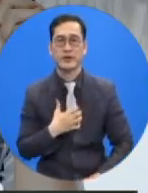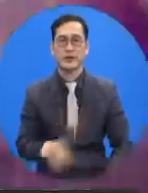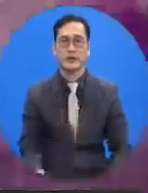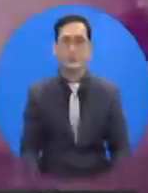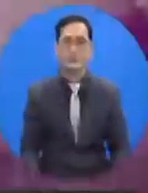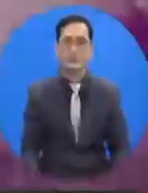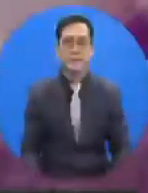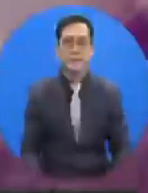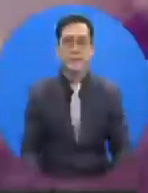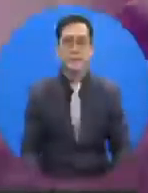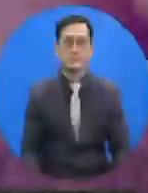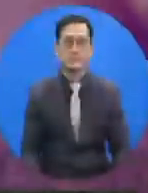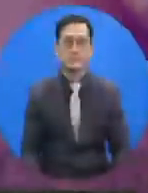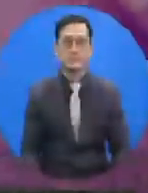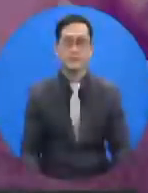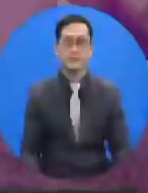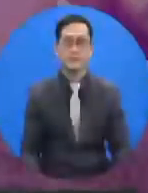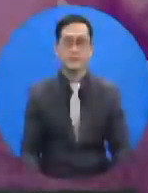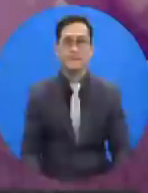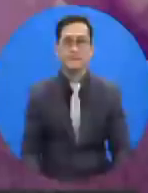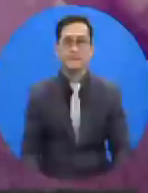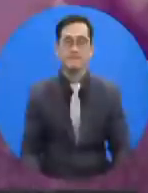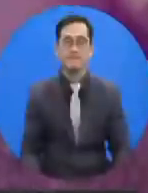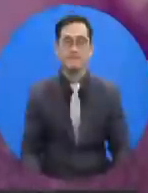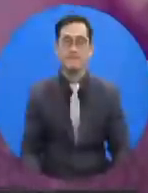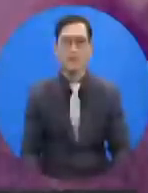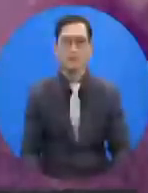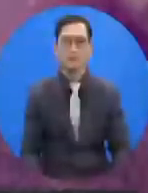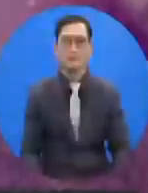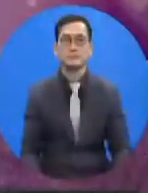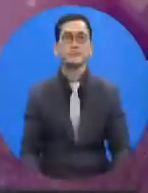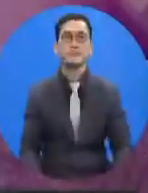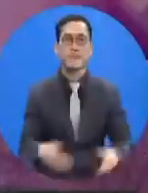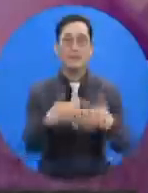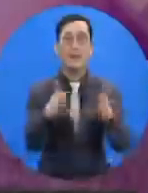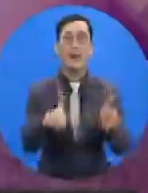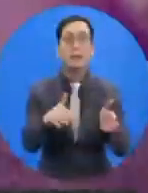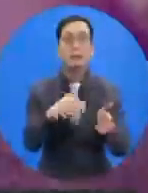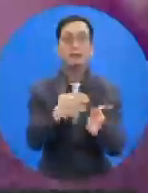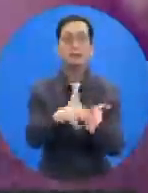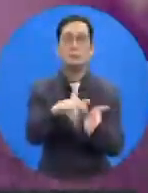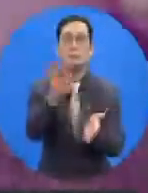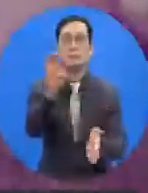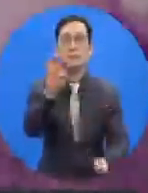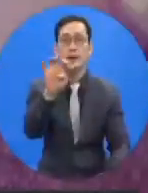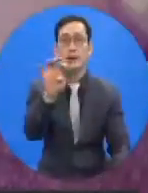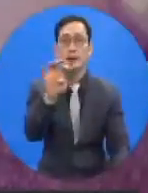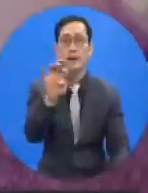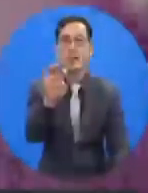바이러스 전문가 김정희 교수님 나오셨는데 이 특히 룸이 40개란 말이에요. 이 유흥주점